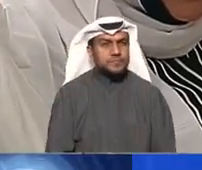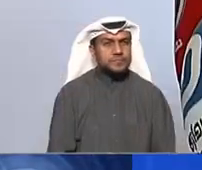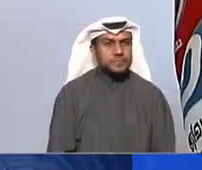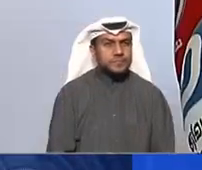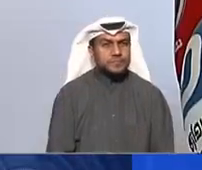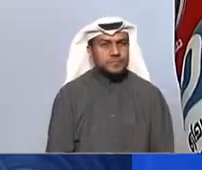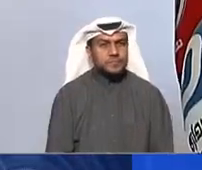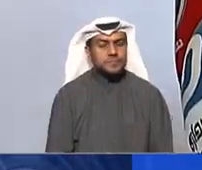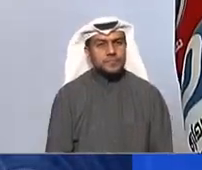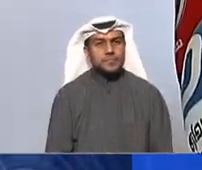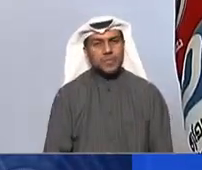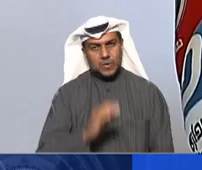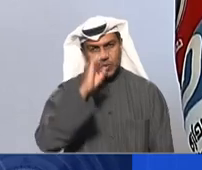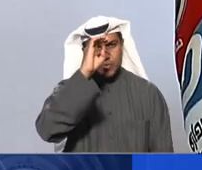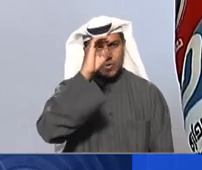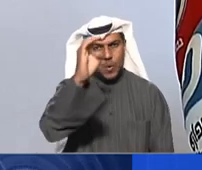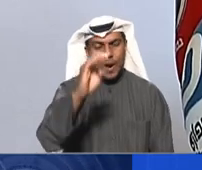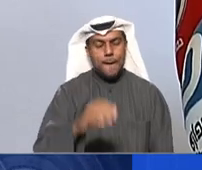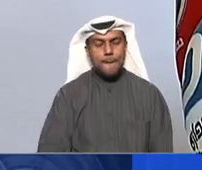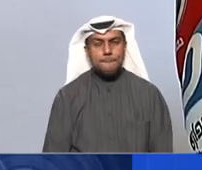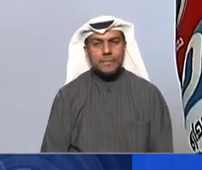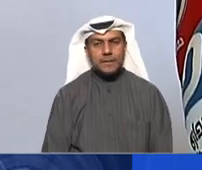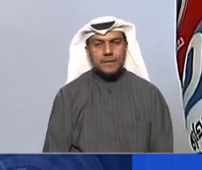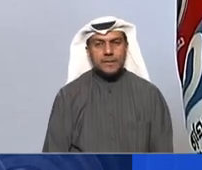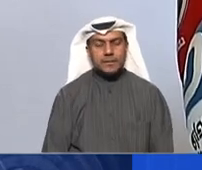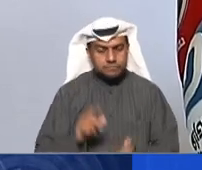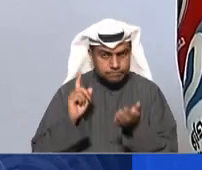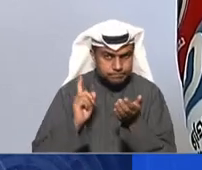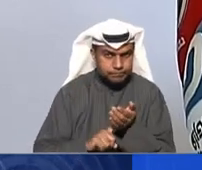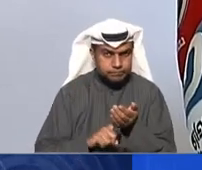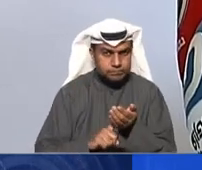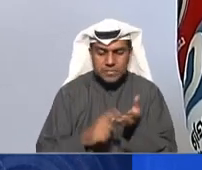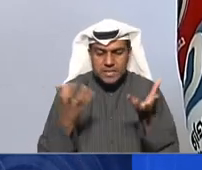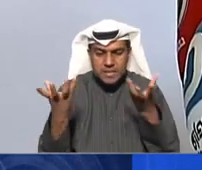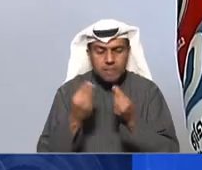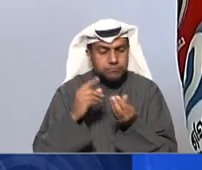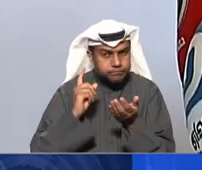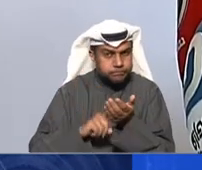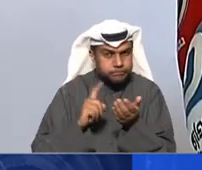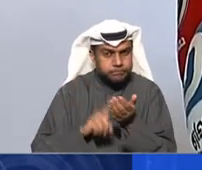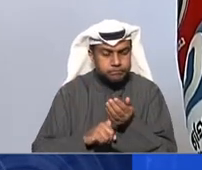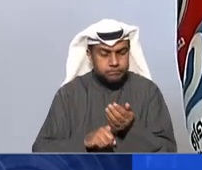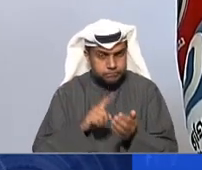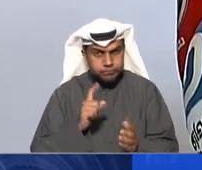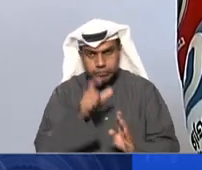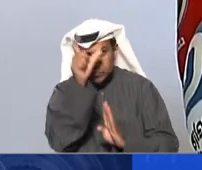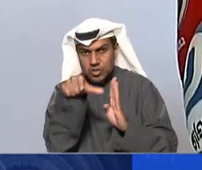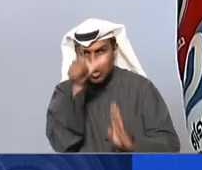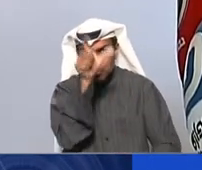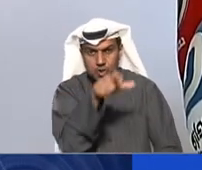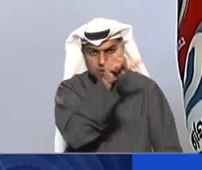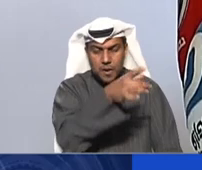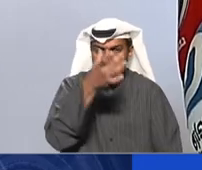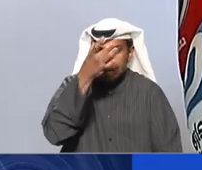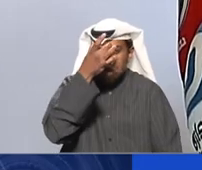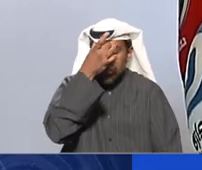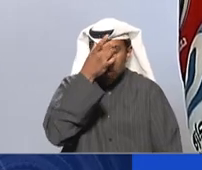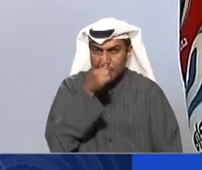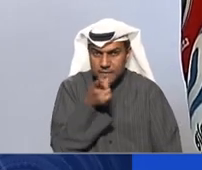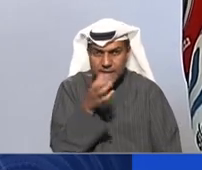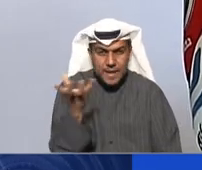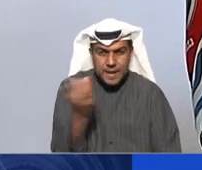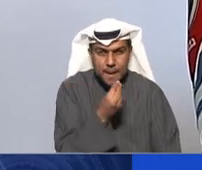معظم الحالات التي تم تسجيلها، الحالات المؤكدة التي تم تسجيلها من المواطنين